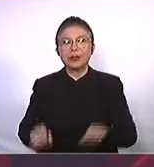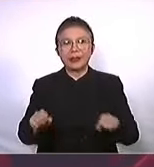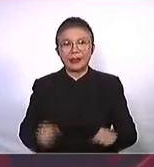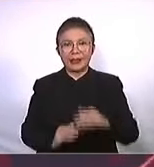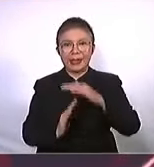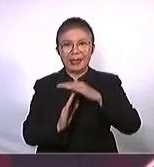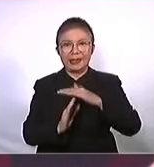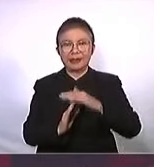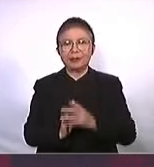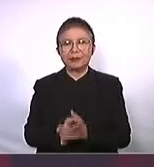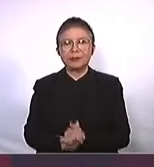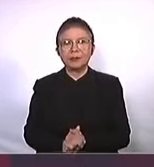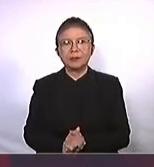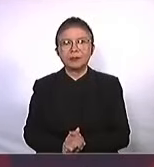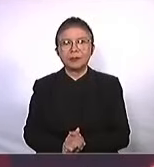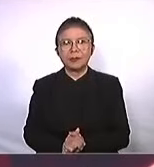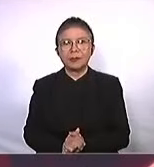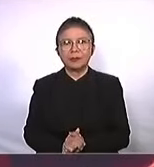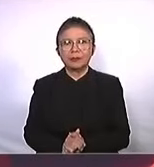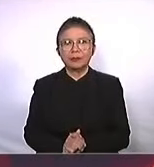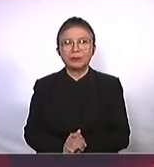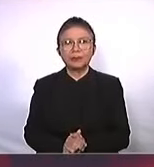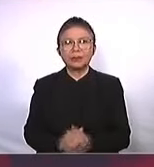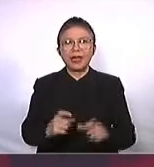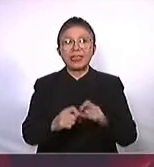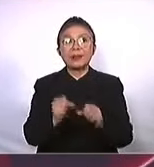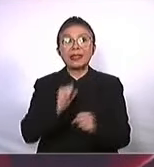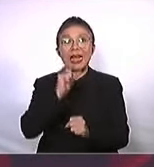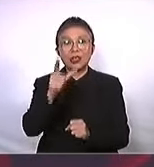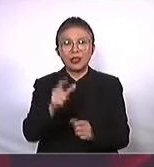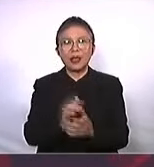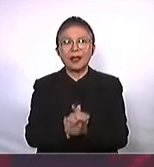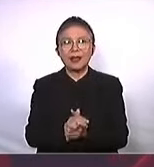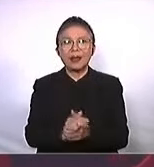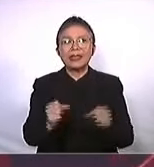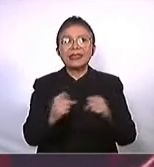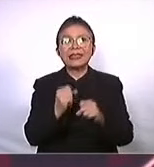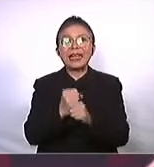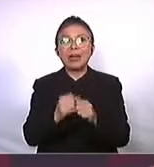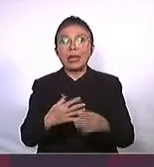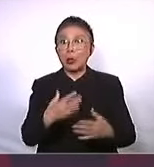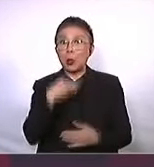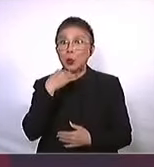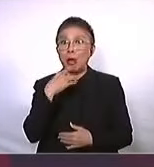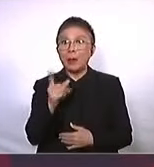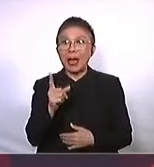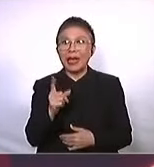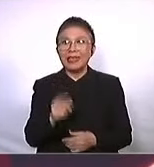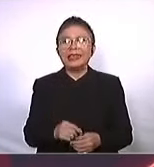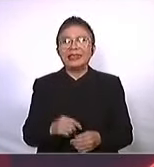masing-masing. Silakan, Bapak. Di segmen selanjutnya, ini seharusnya segmen yang kita tunggu-tunggu karena setelah